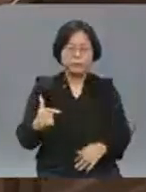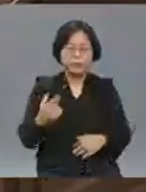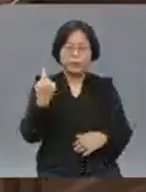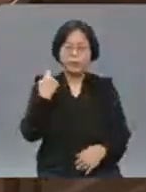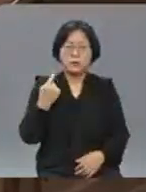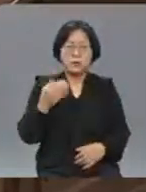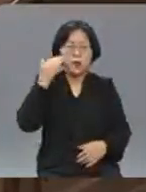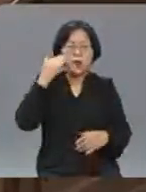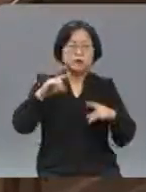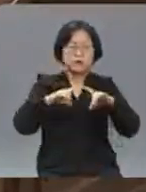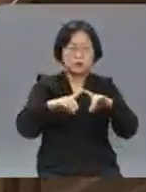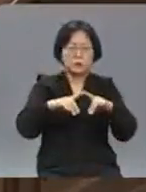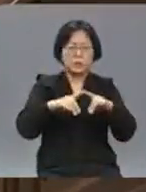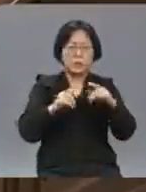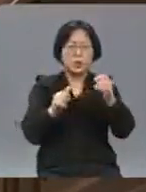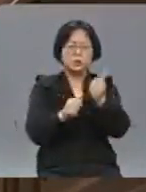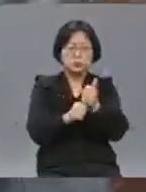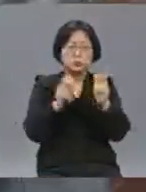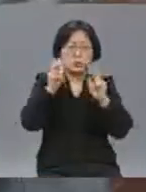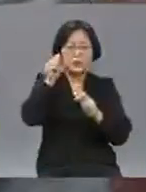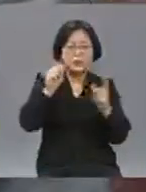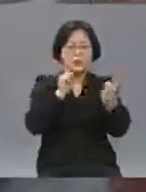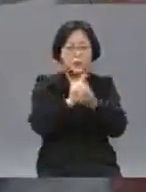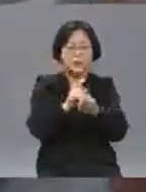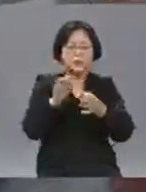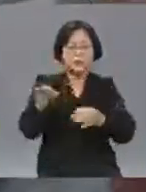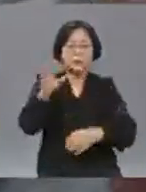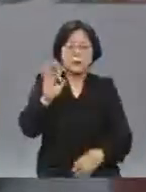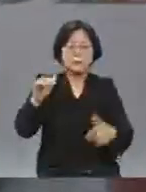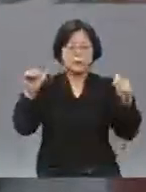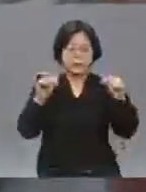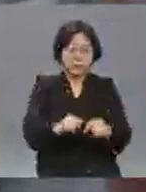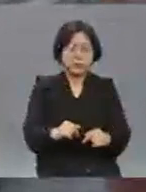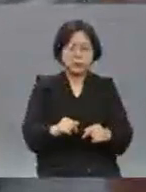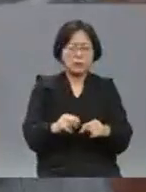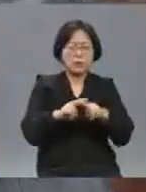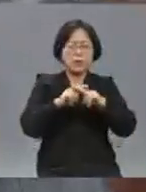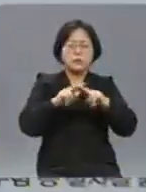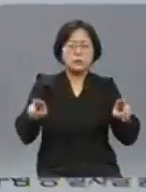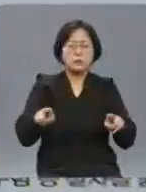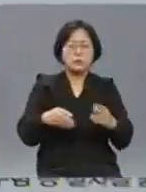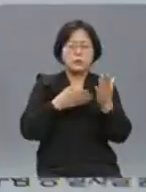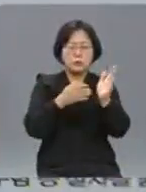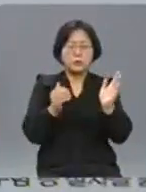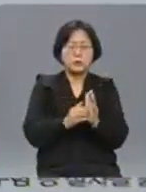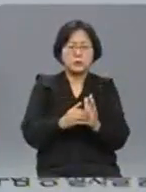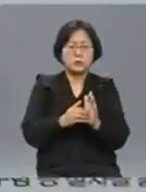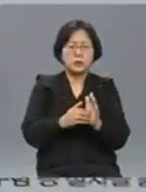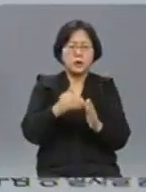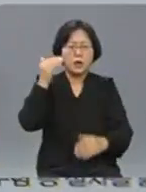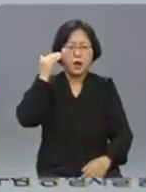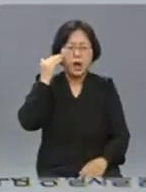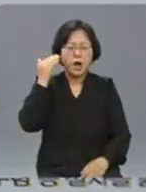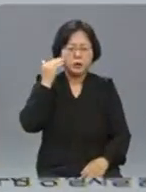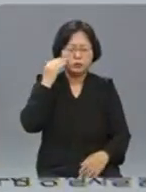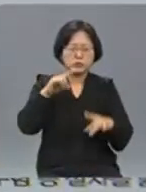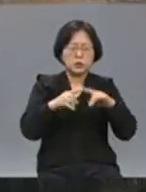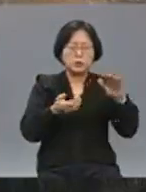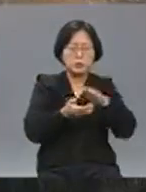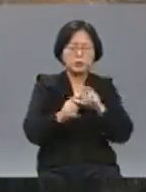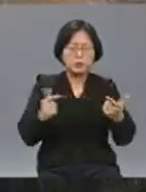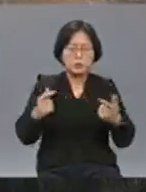어제 한국전력 이준호 부사장을 만나 출연금 축소 방침을 철회하라고 촉구했습니다. 이들은 한전 방문에